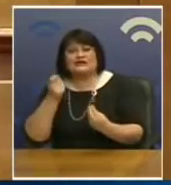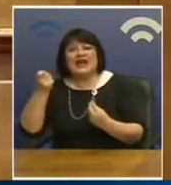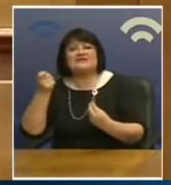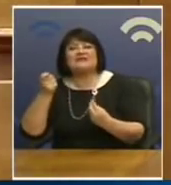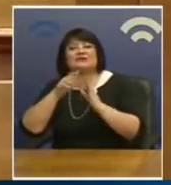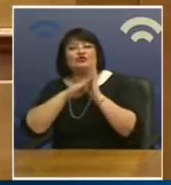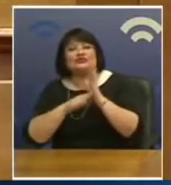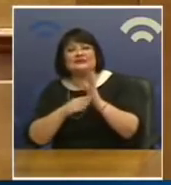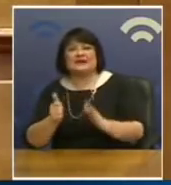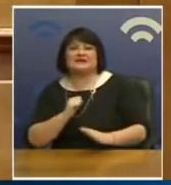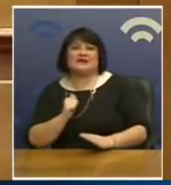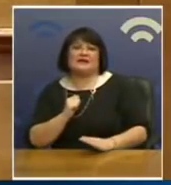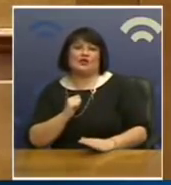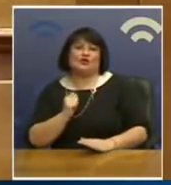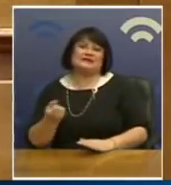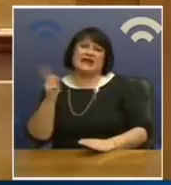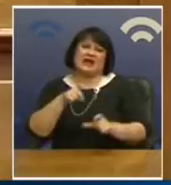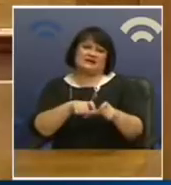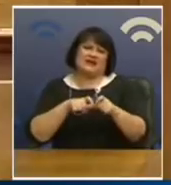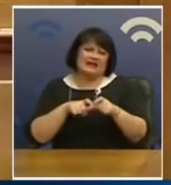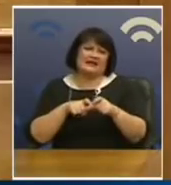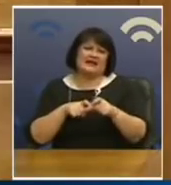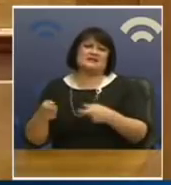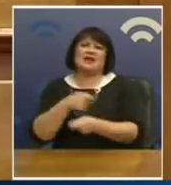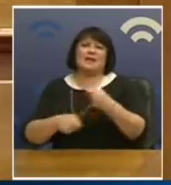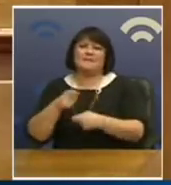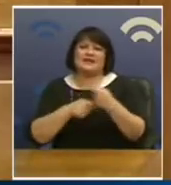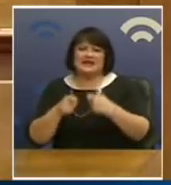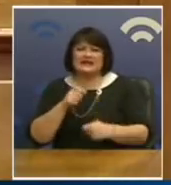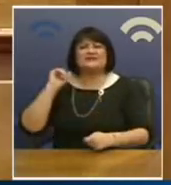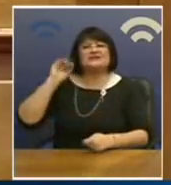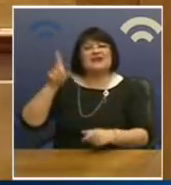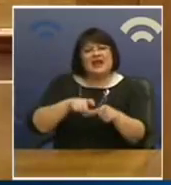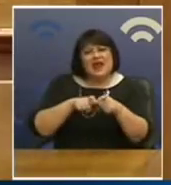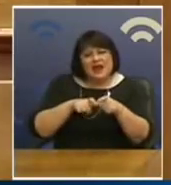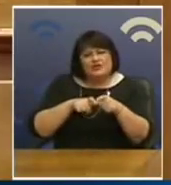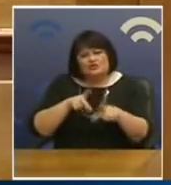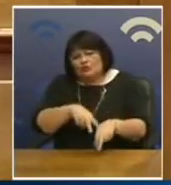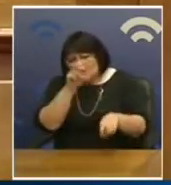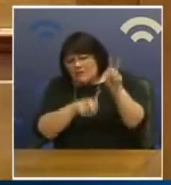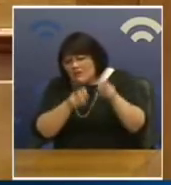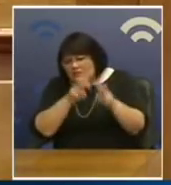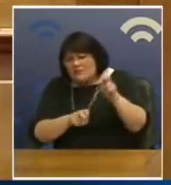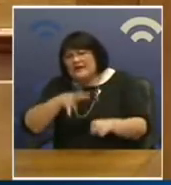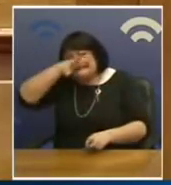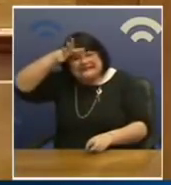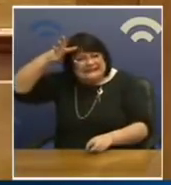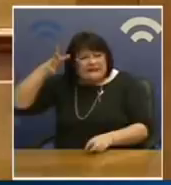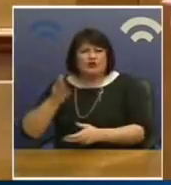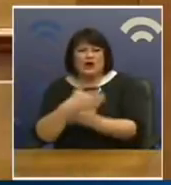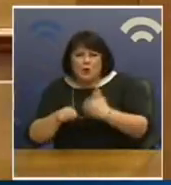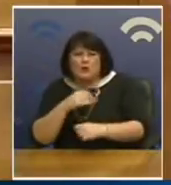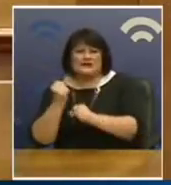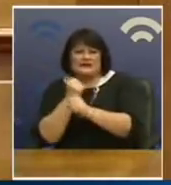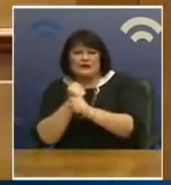συστήματος σε αδιφάγες ασφαλιστικές επιχειρήσεις και φαντς που απομυζούν τις αποταμιεύσεις και τον ιδρώτα του απλού κόσμου για να